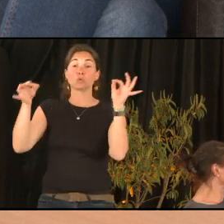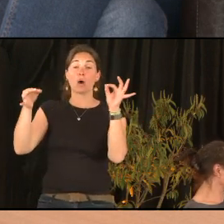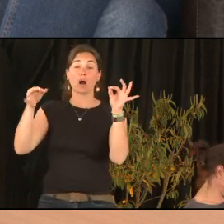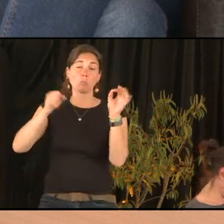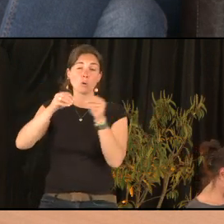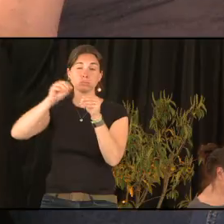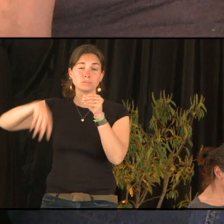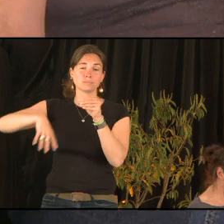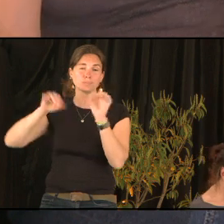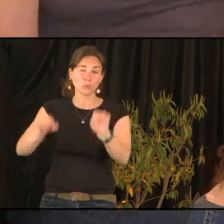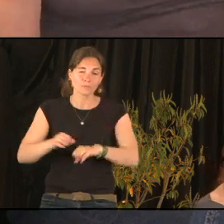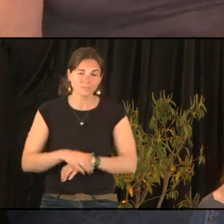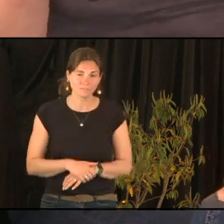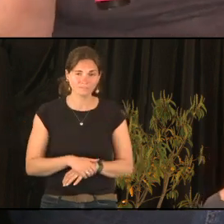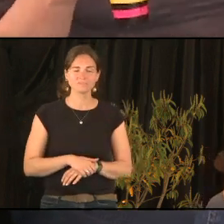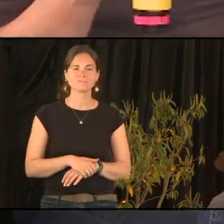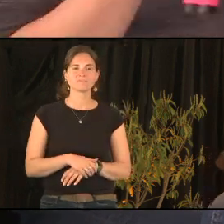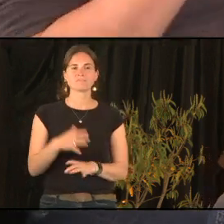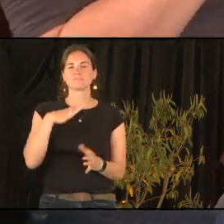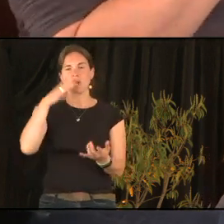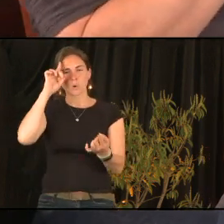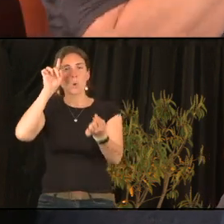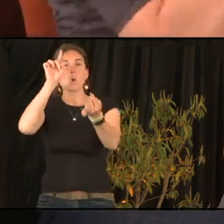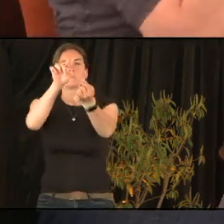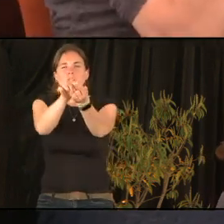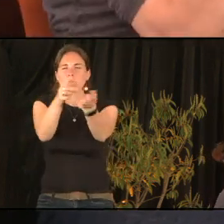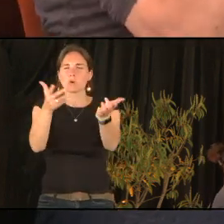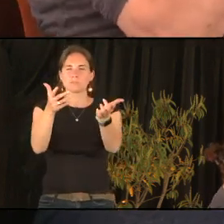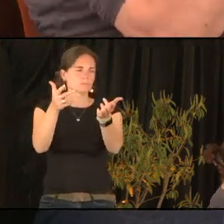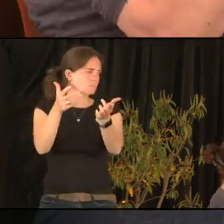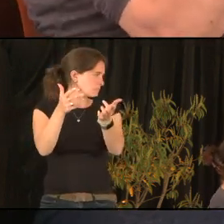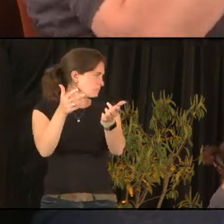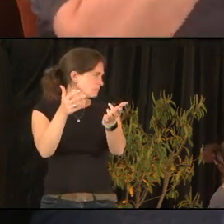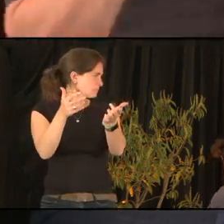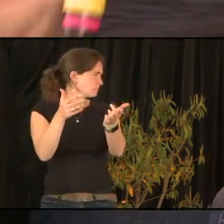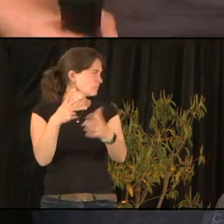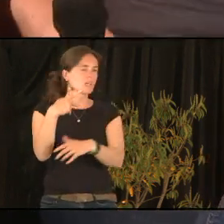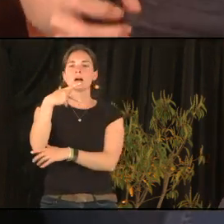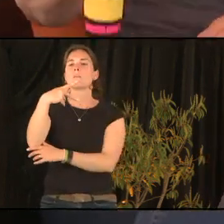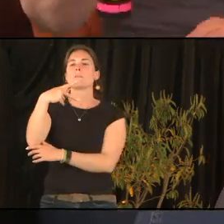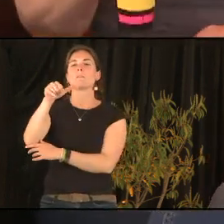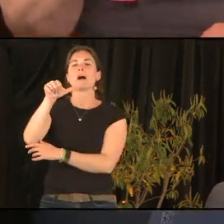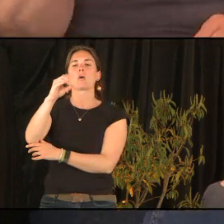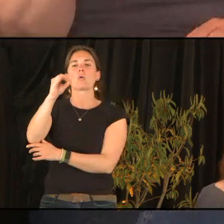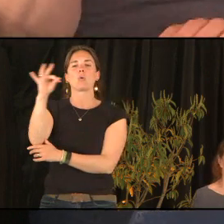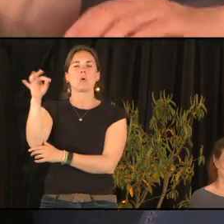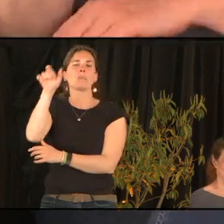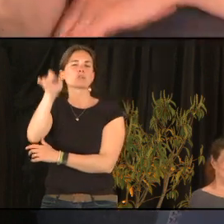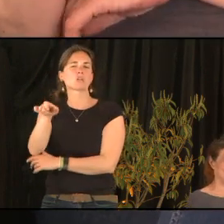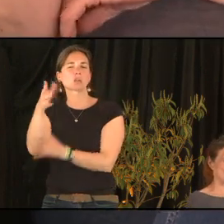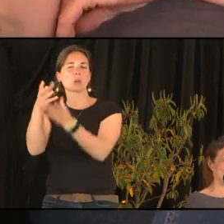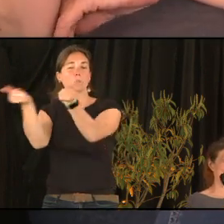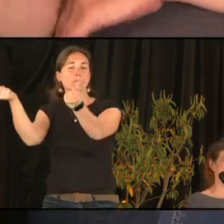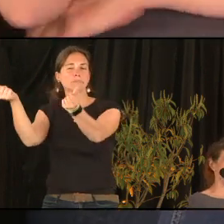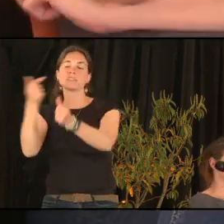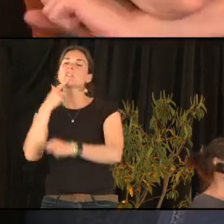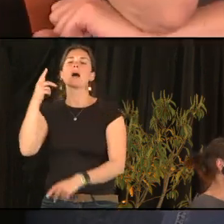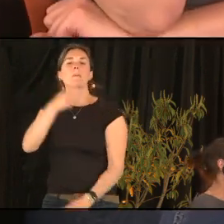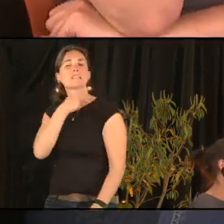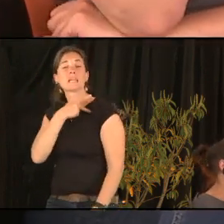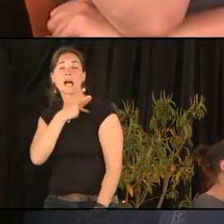des fulgurances poétiques. Et ça m'intéressait plus que tout, d'inventer le langage de ce personnage qui oscille comme